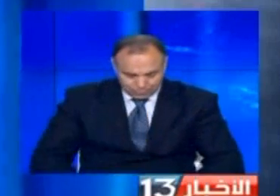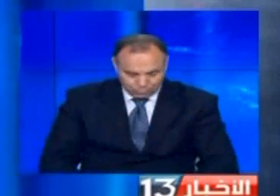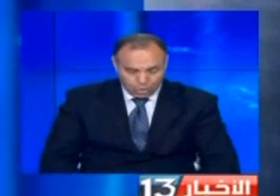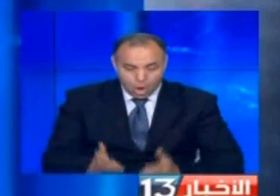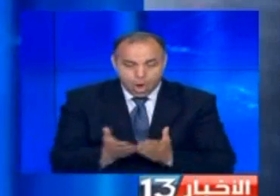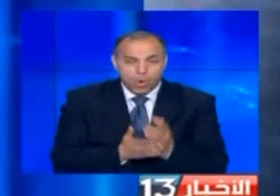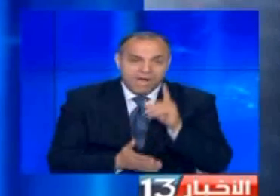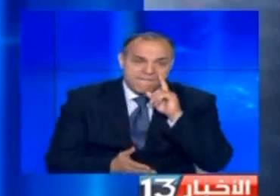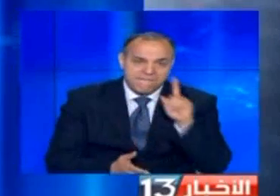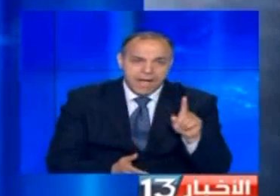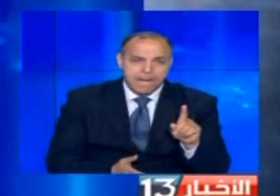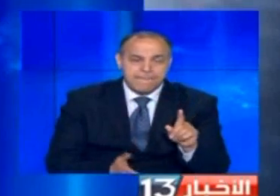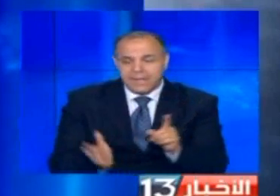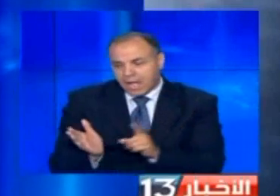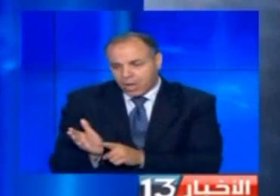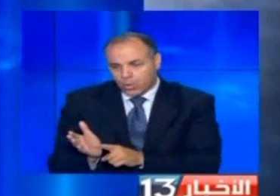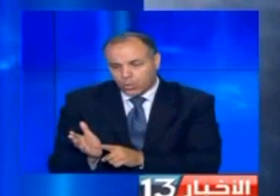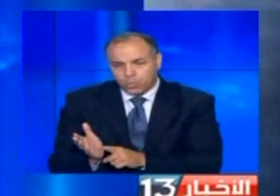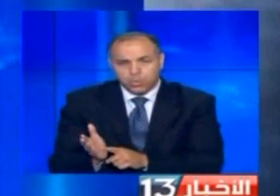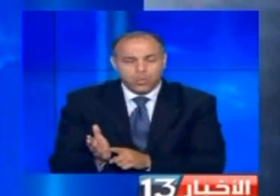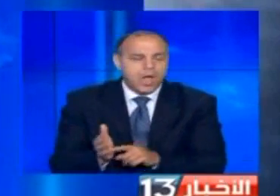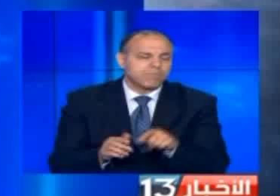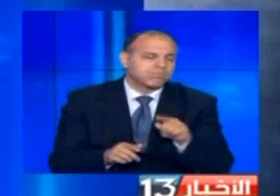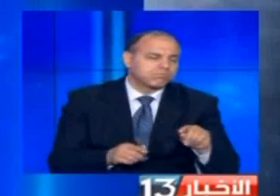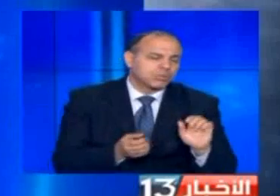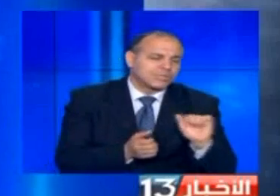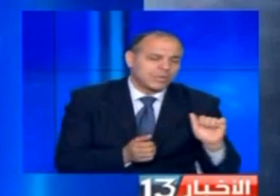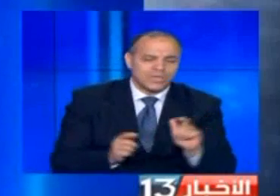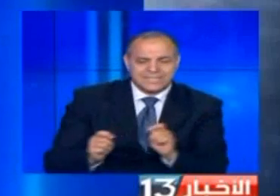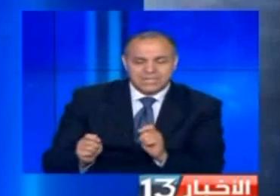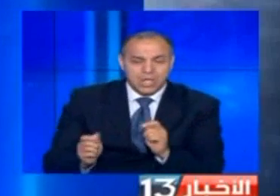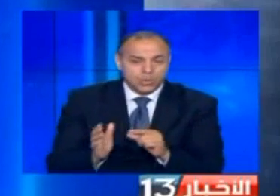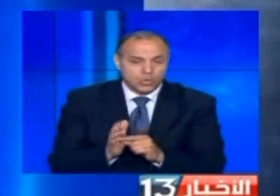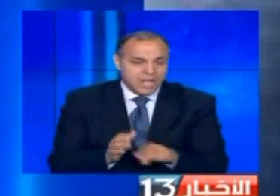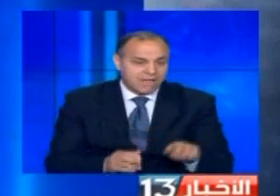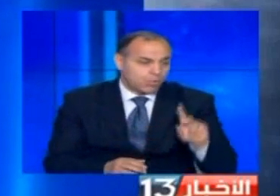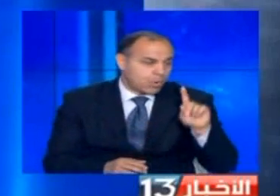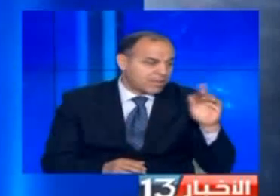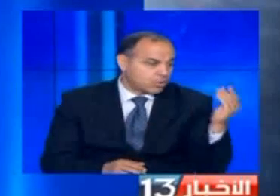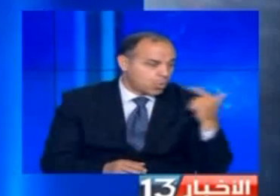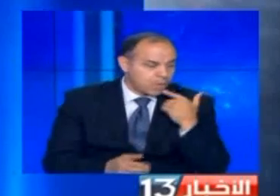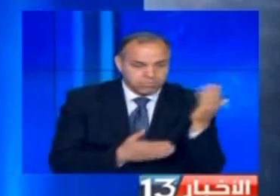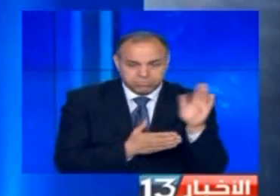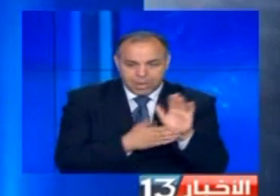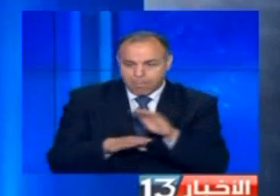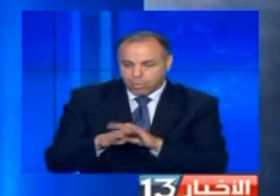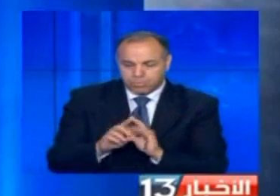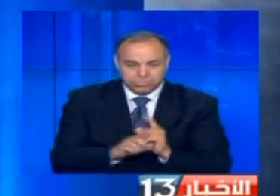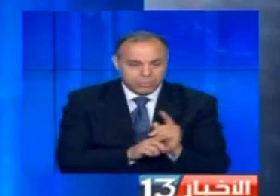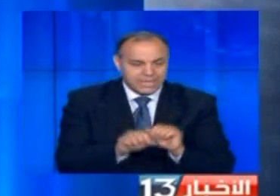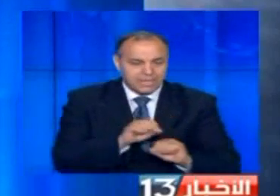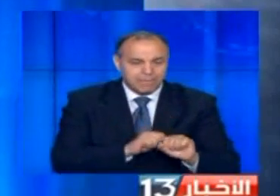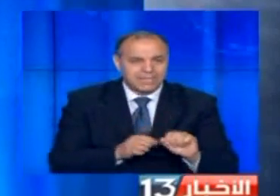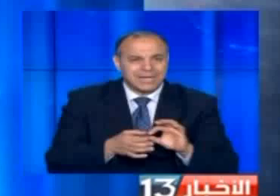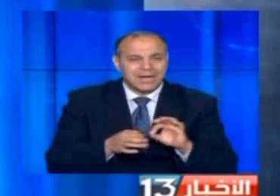حقوق النساء بين القوانين والممارسات الاجتماعيه والسياسيه بعد دستور 201 مثلت موضوع ملتقى نظمته